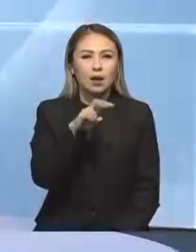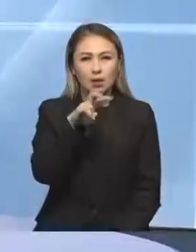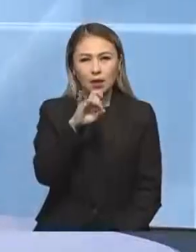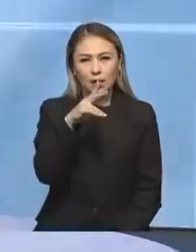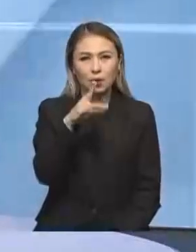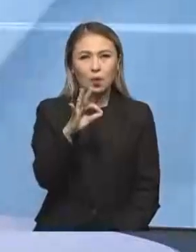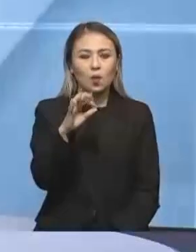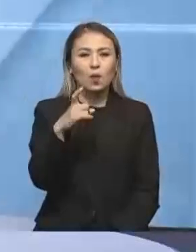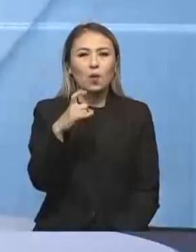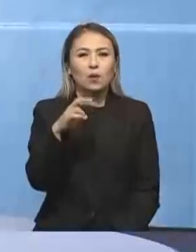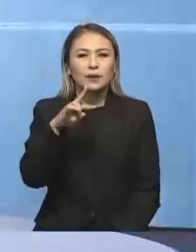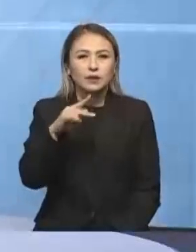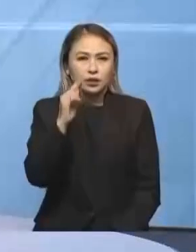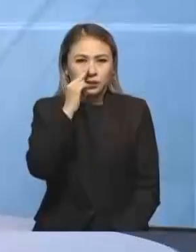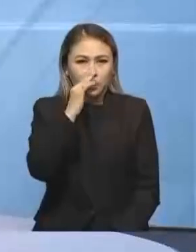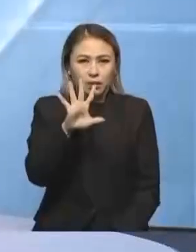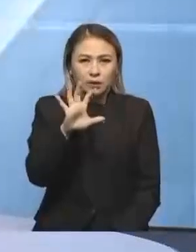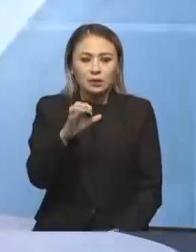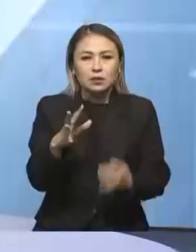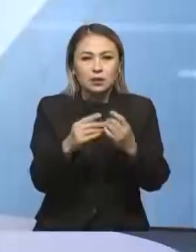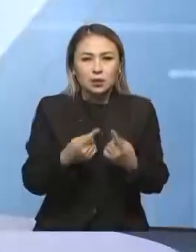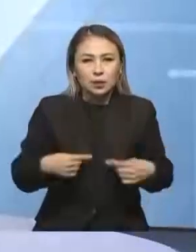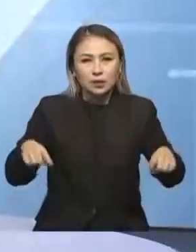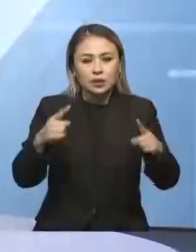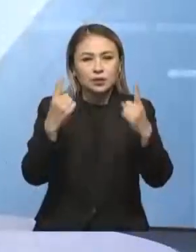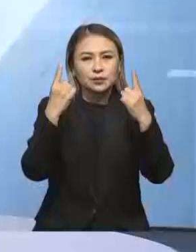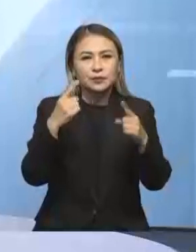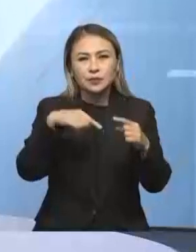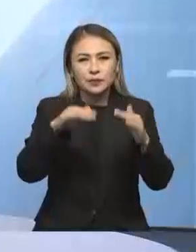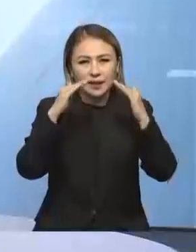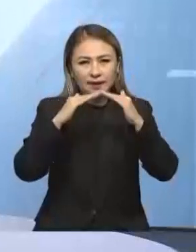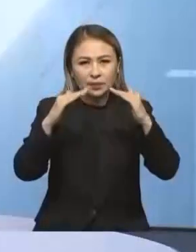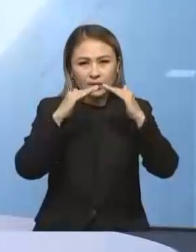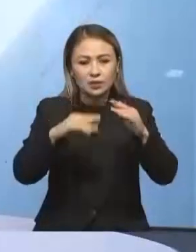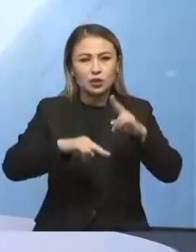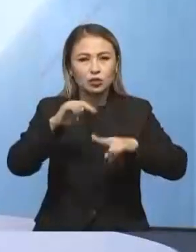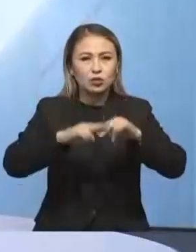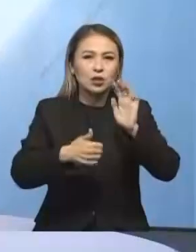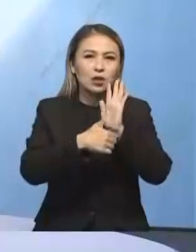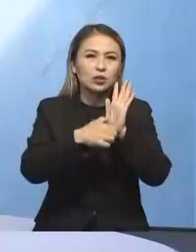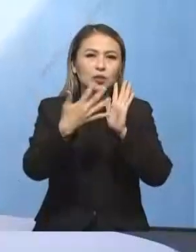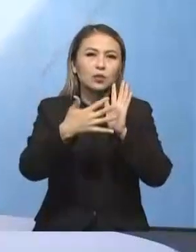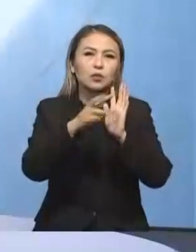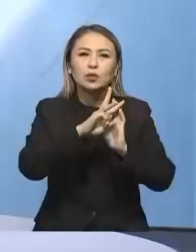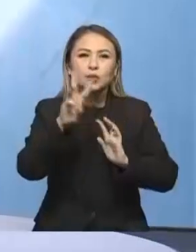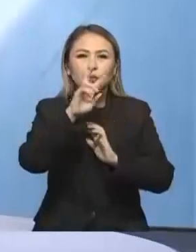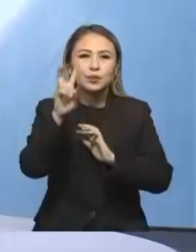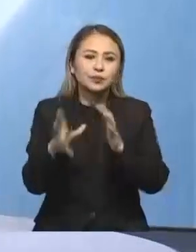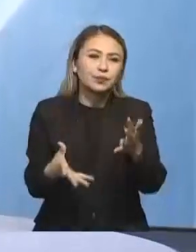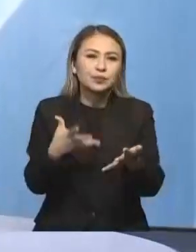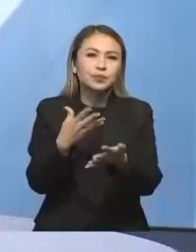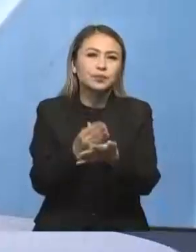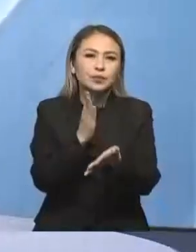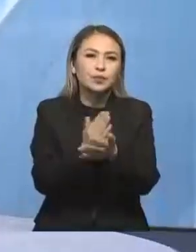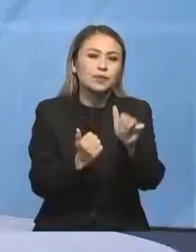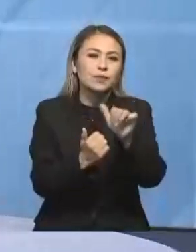Аларко холдингі Шымкентте 500 гектардан астам аумақты ірі жылыжай кешенің құрылысына 650 миллион доллардан астам инвестиция